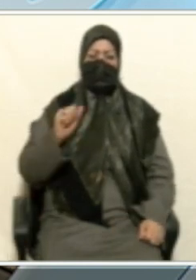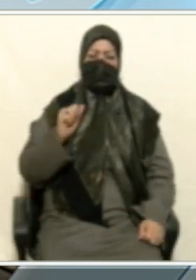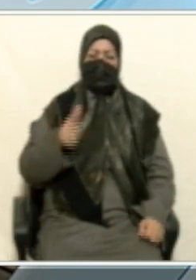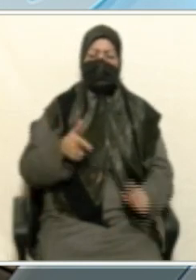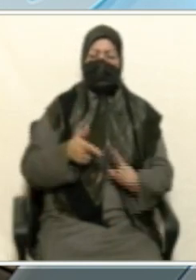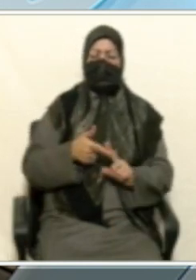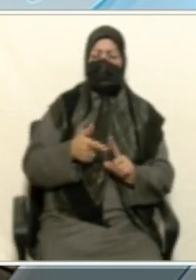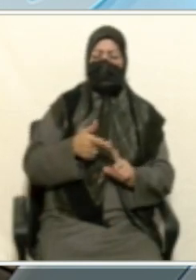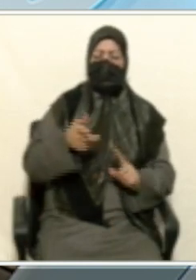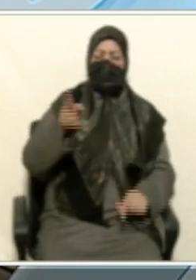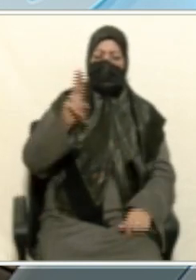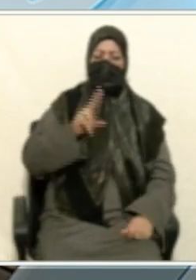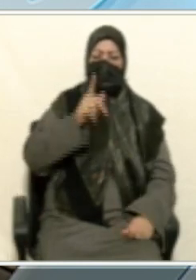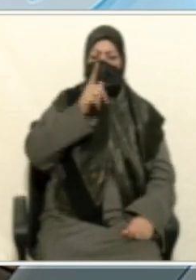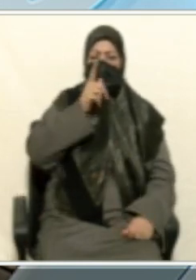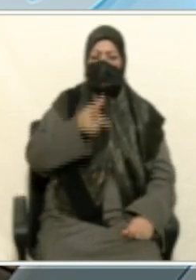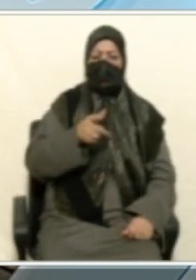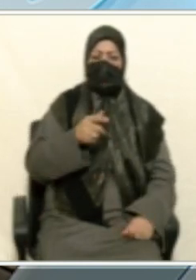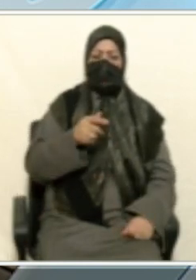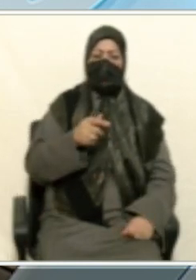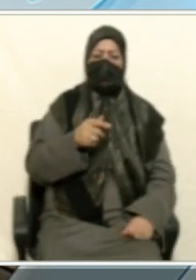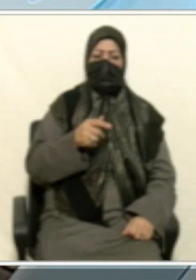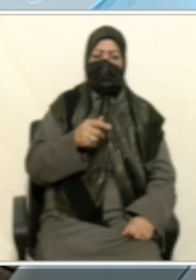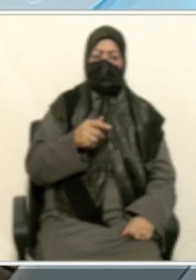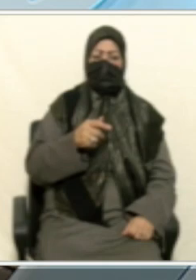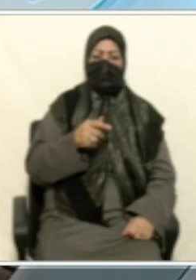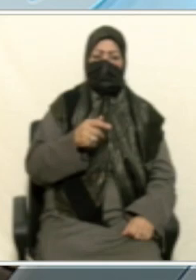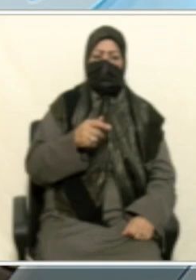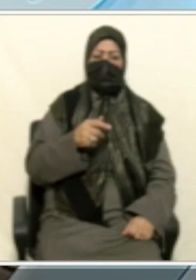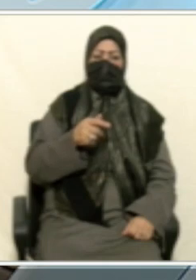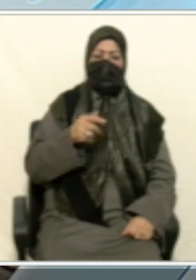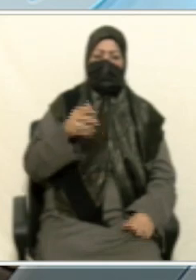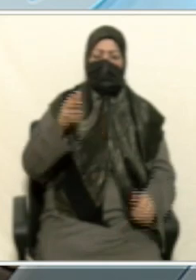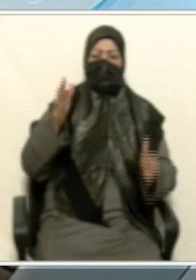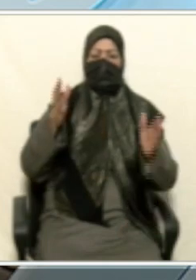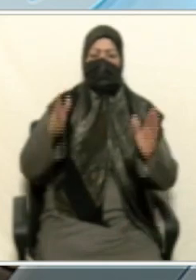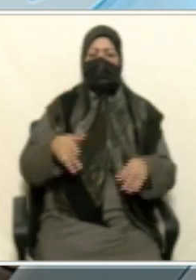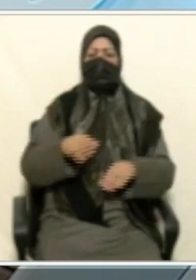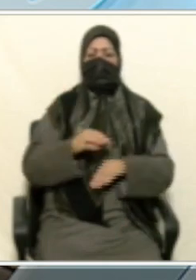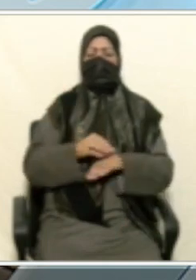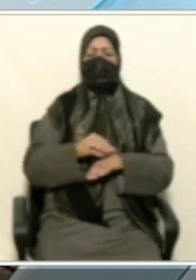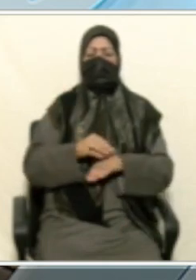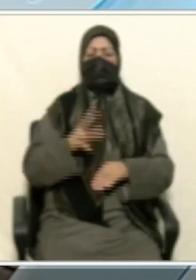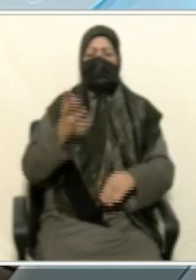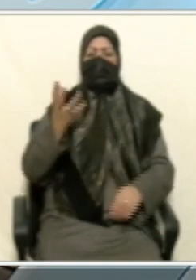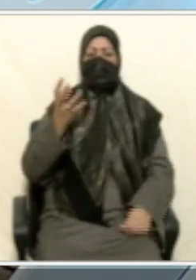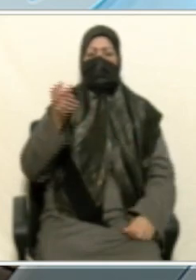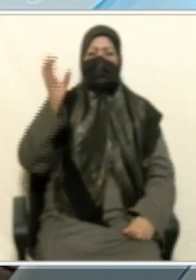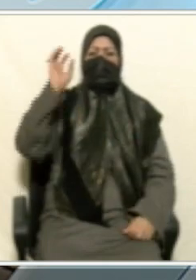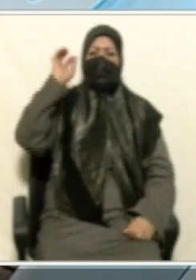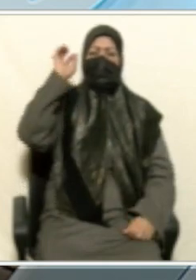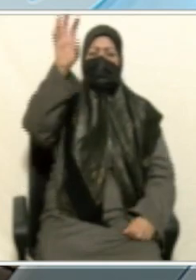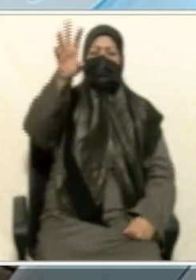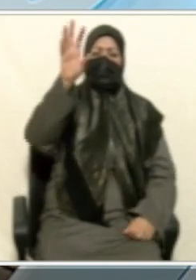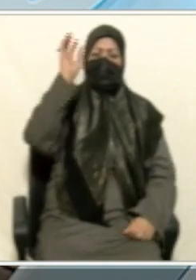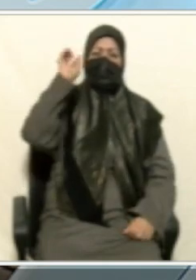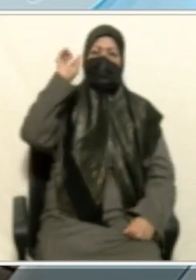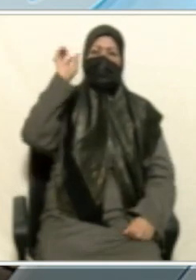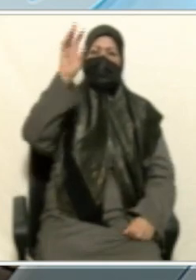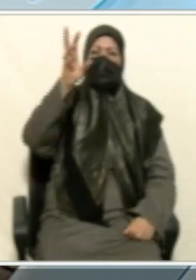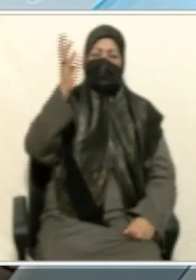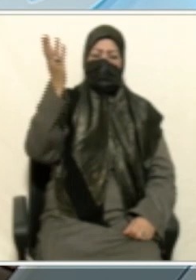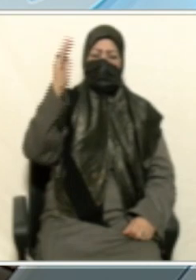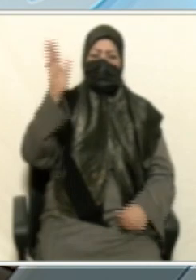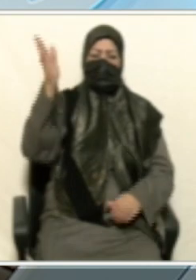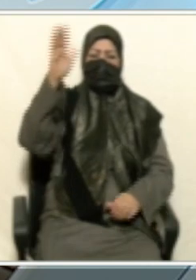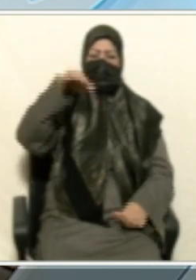هذه الحدود من جلد ورجم هل هي كفارة عن المعاصي؟ نعم أخي الكريم، هذا هو نص القرآن